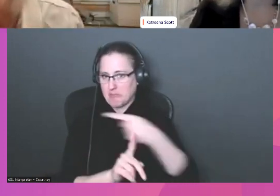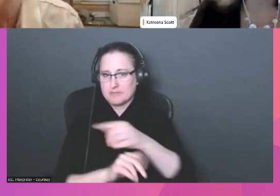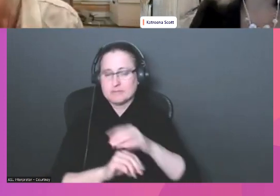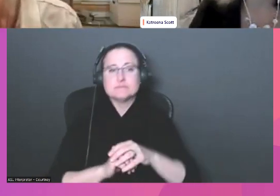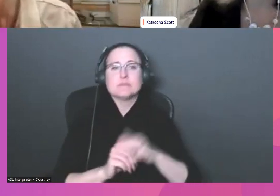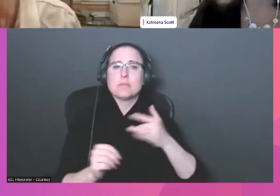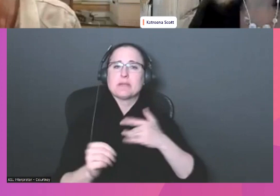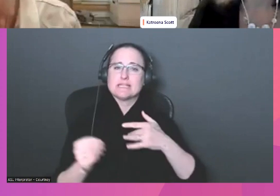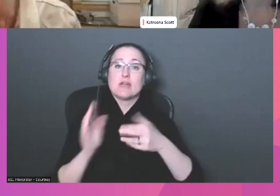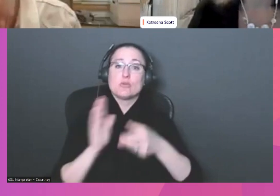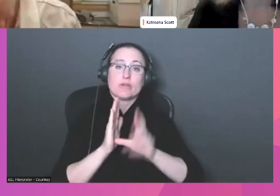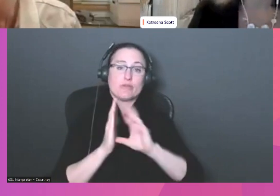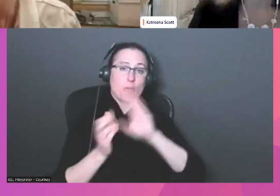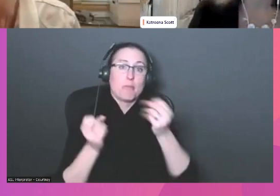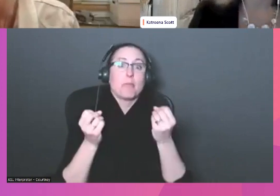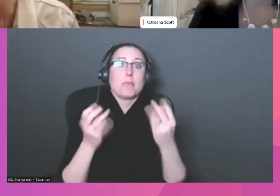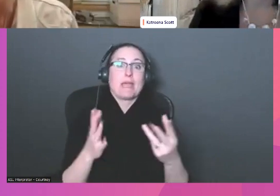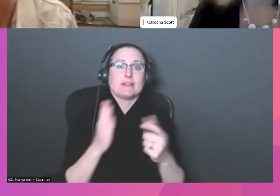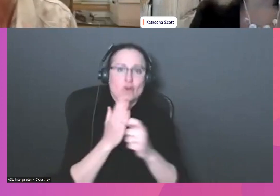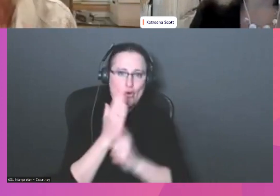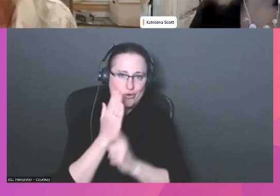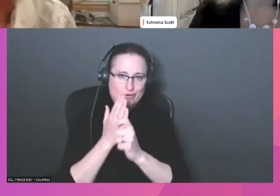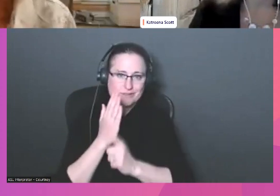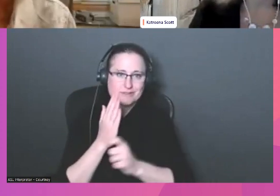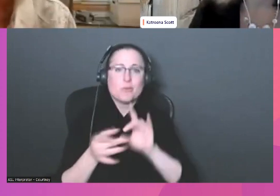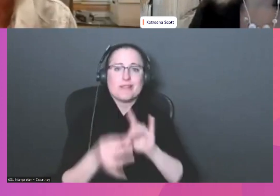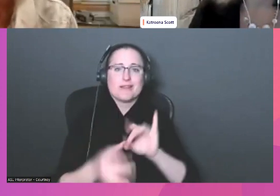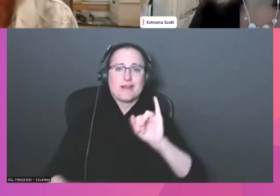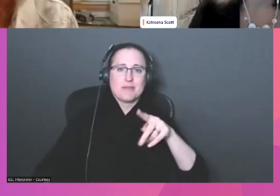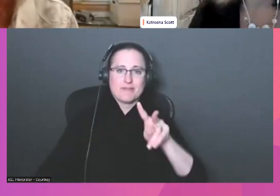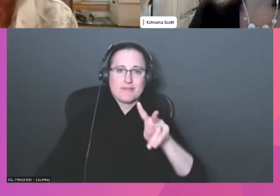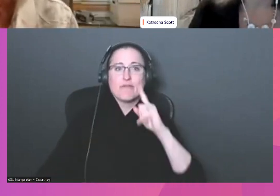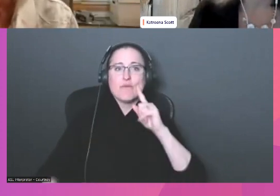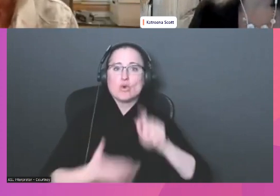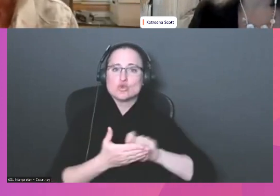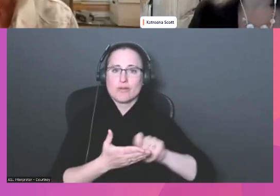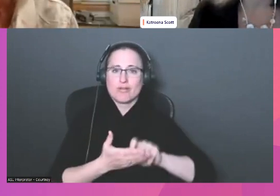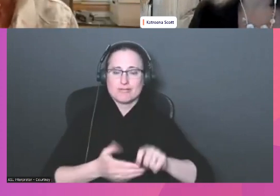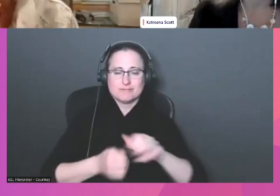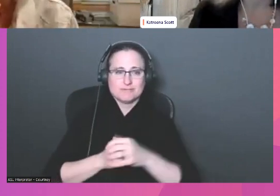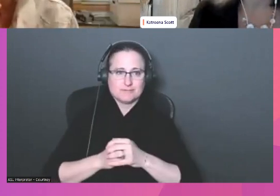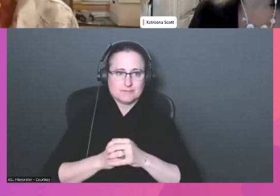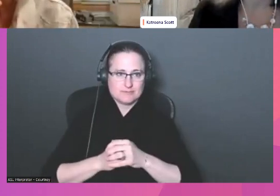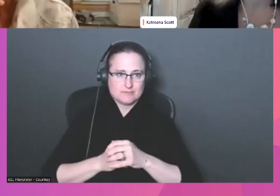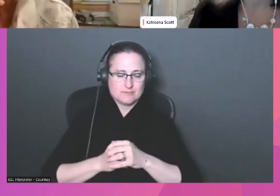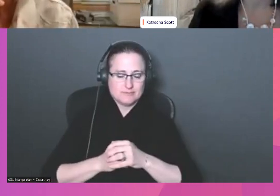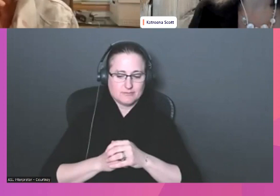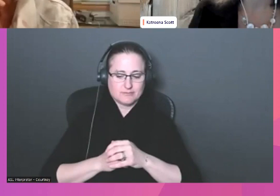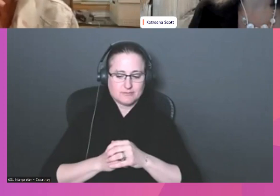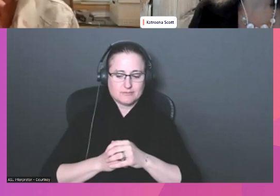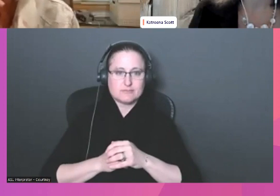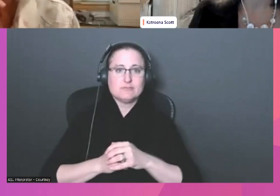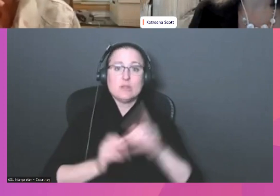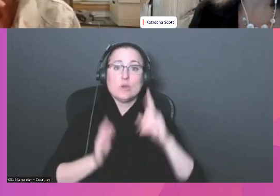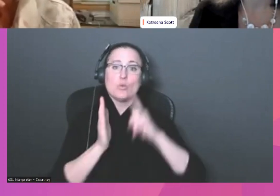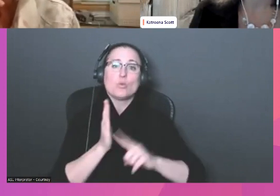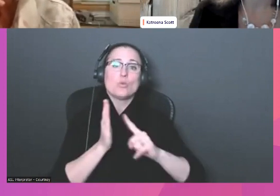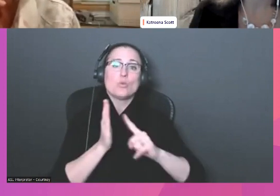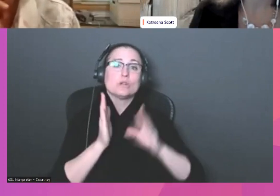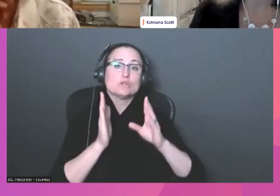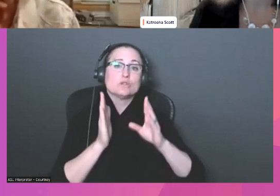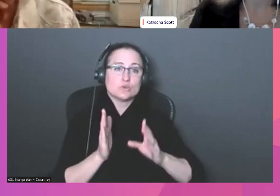point de vue de la recherche, moi, j'examine beaucoup d'articles dans les journaux concernant la violence conjugale